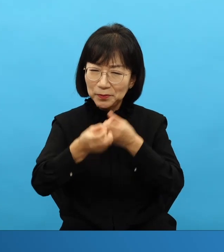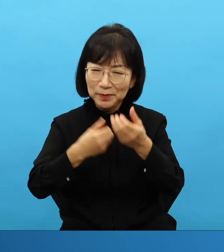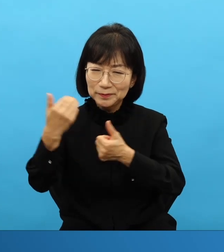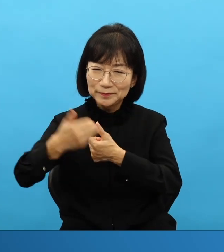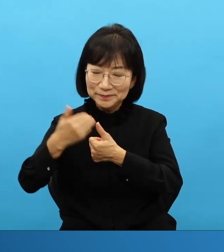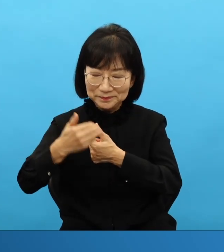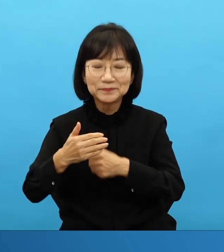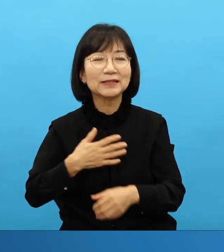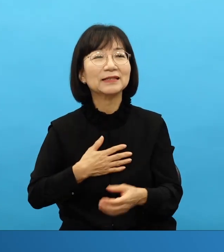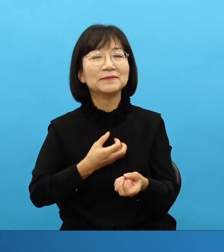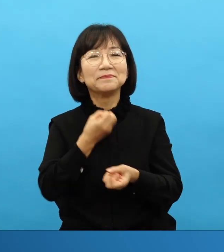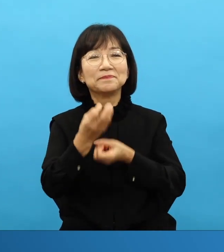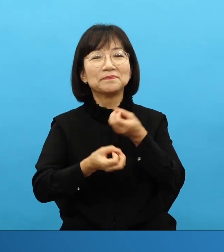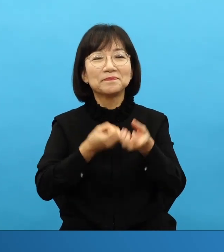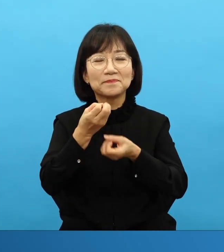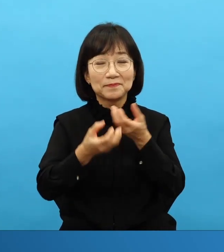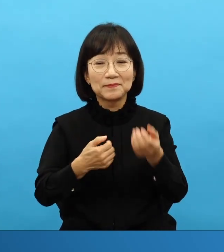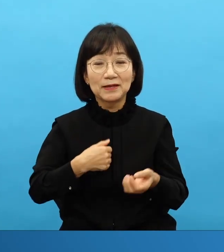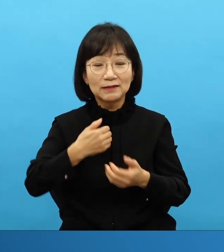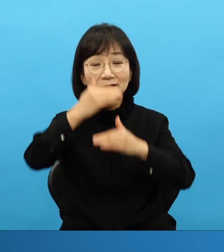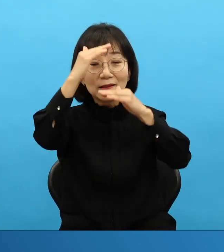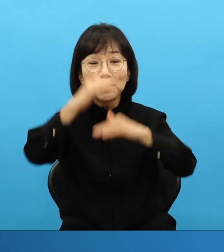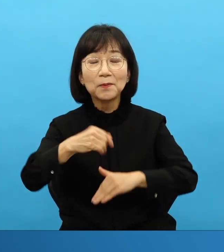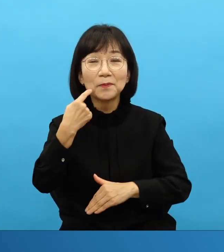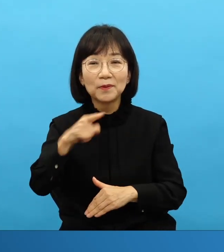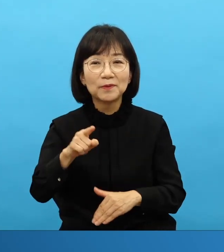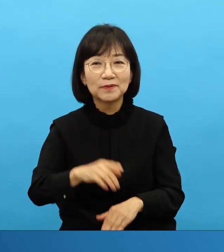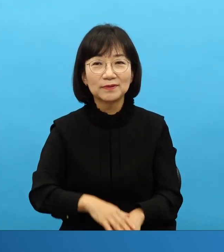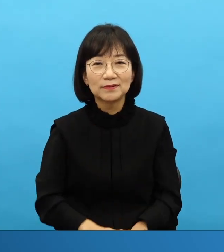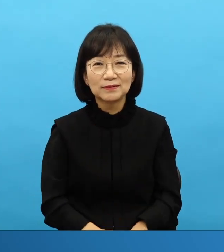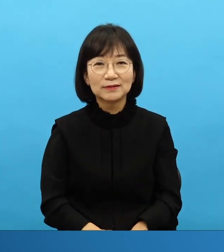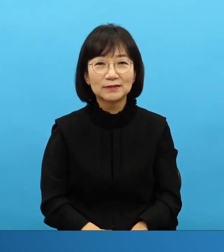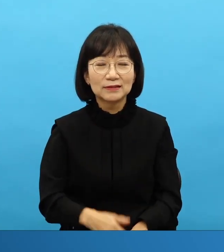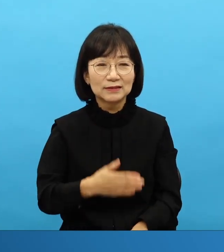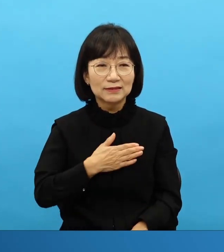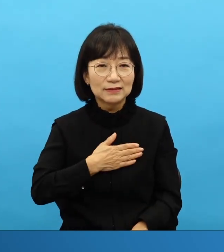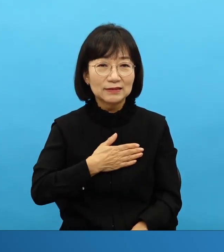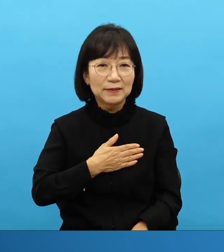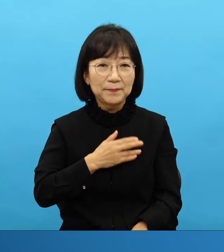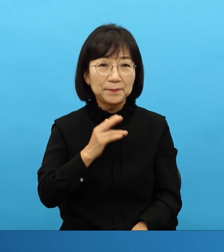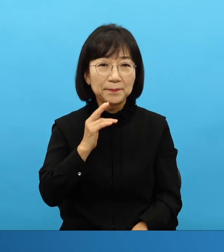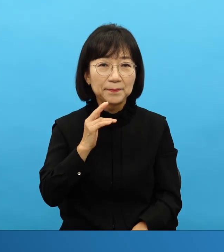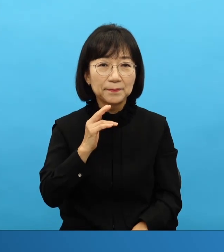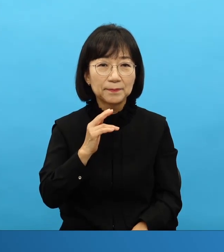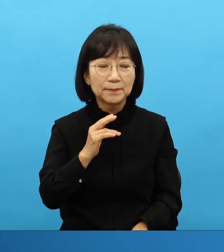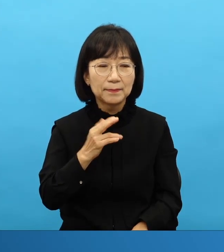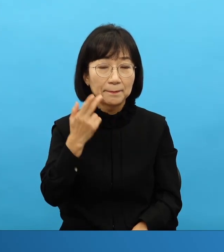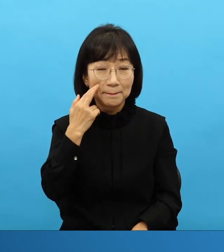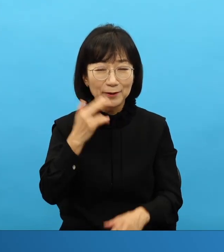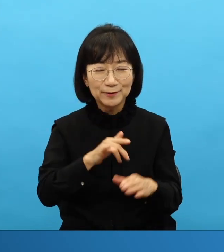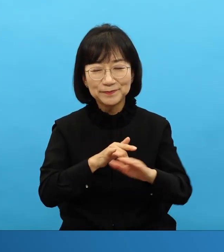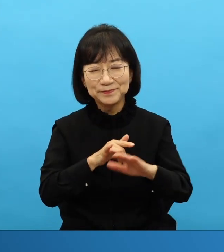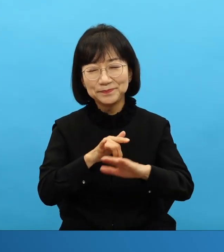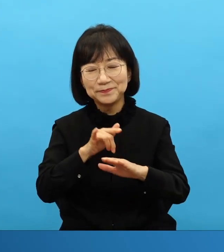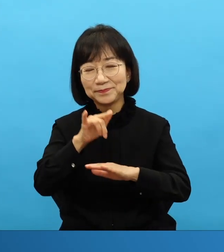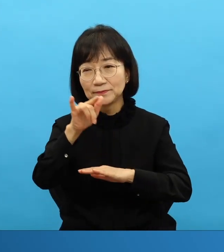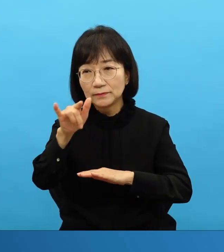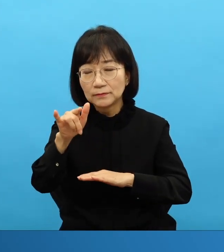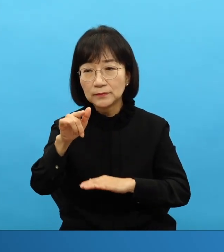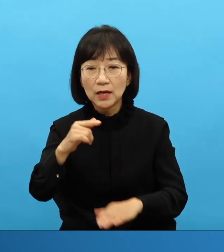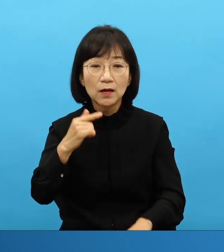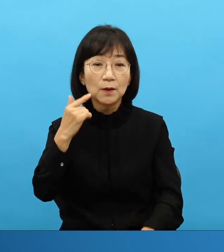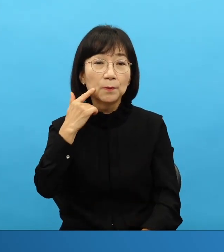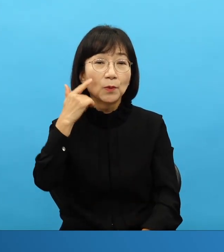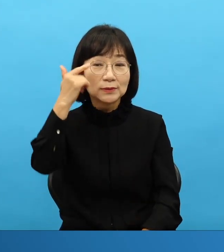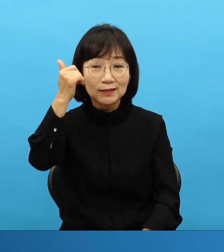了。 제가 뭔 이야기를 했냐면 我说了什么呢？ 미국 가니까 목사님 집 서재에 사진이 3개